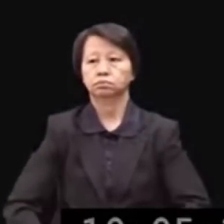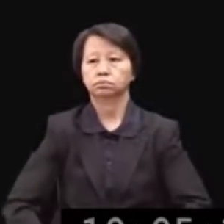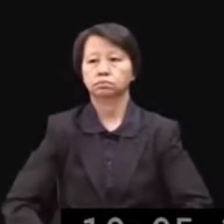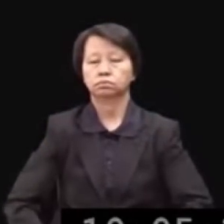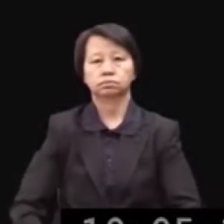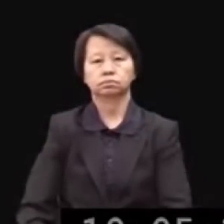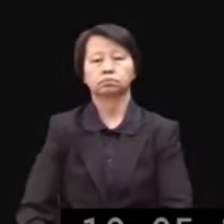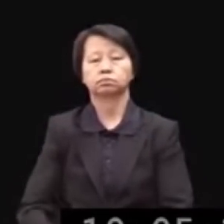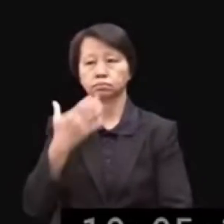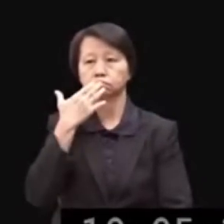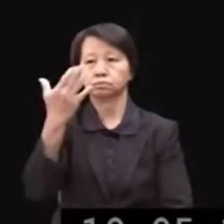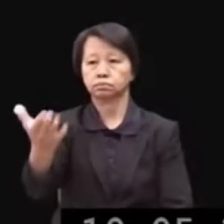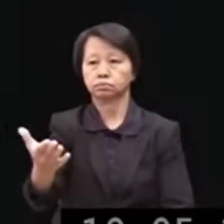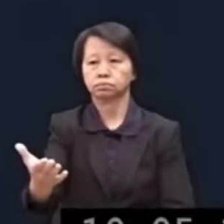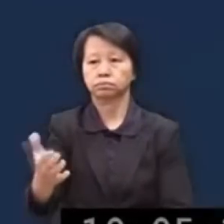makasih